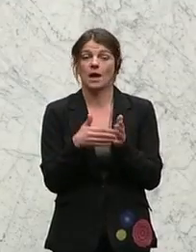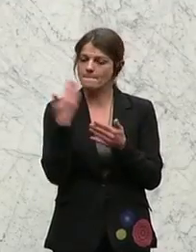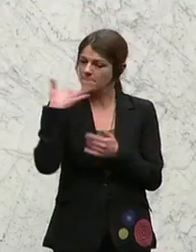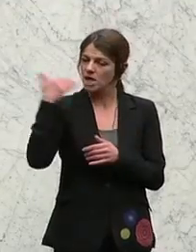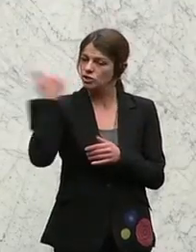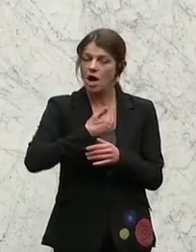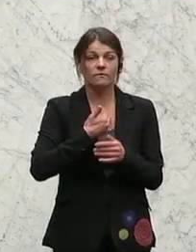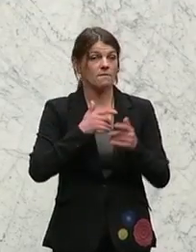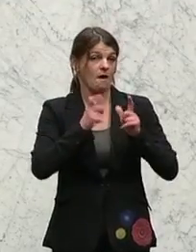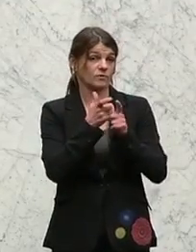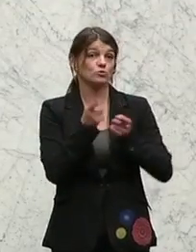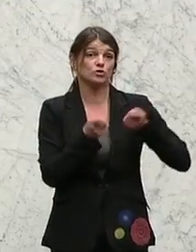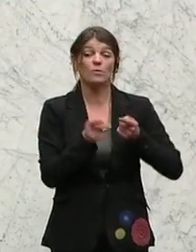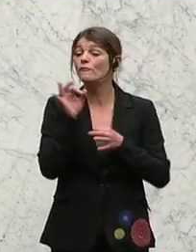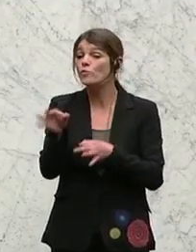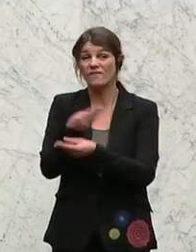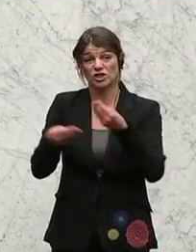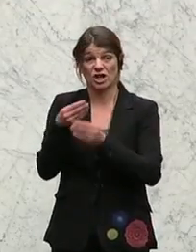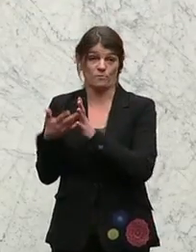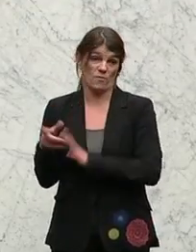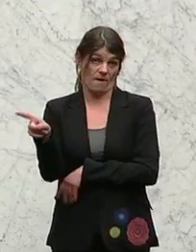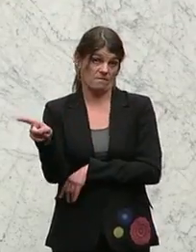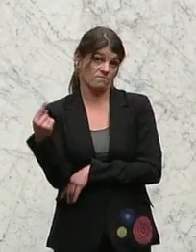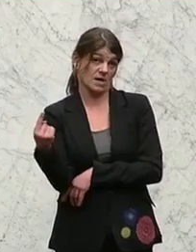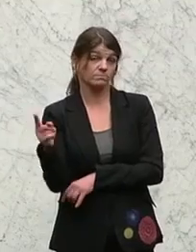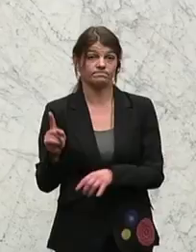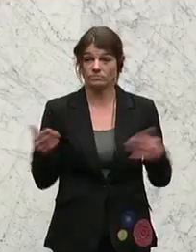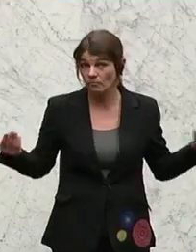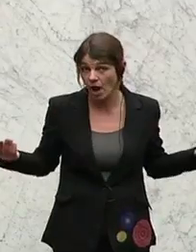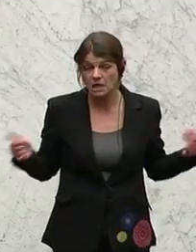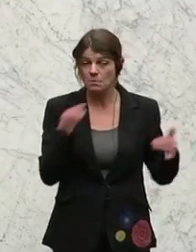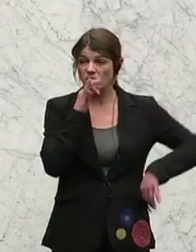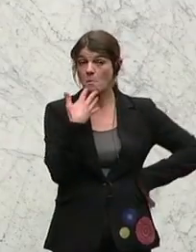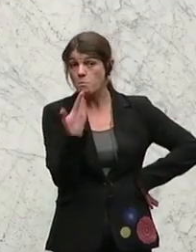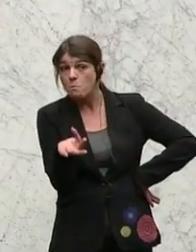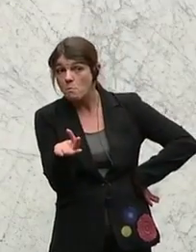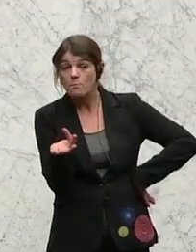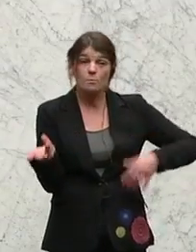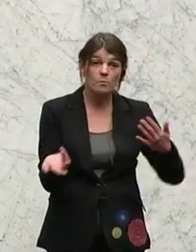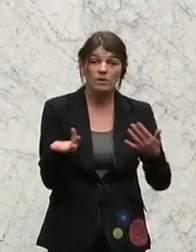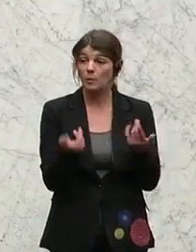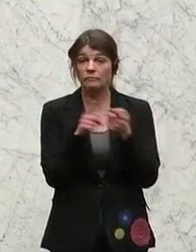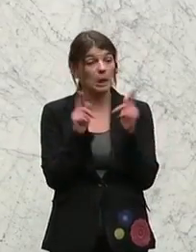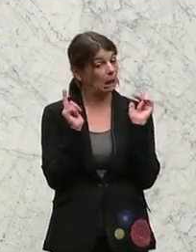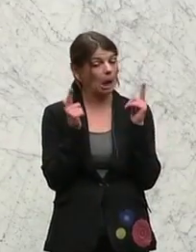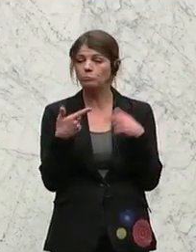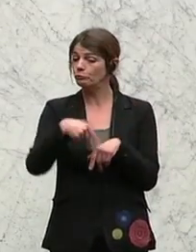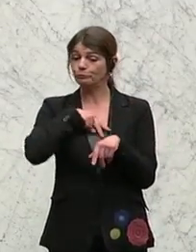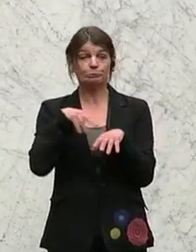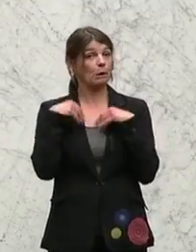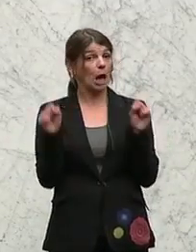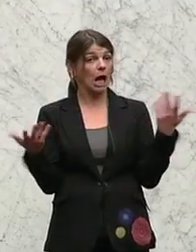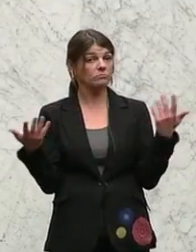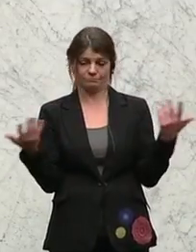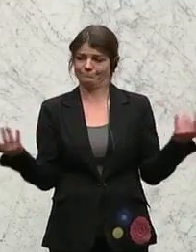strengere Haftungsbestimmungen für die Wirtschaftsprüfer. Ja? Weil es ist immer die Frage, wenn keine Haftungen da sind, wo